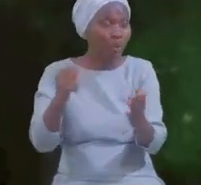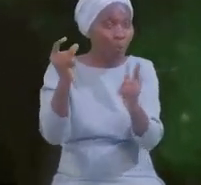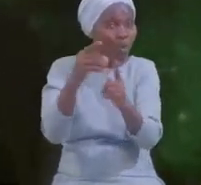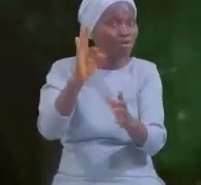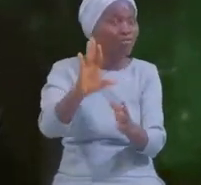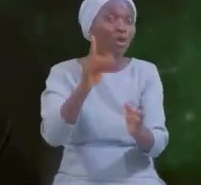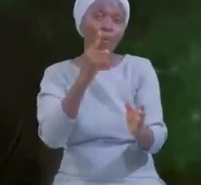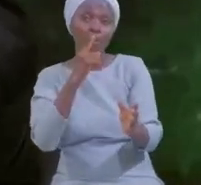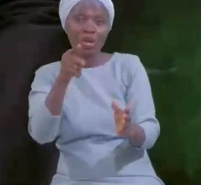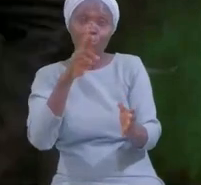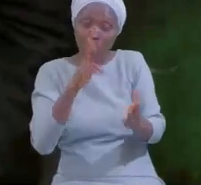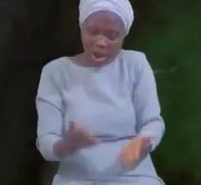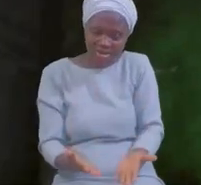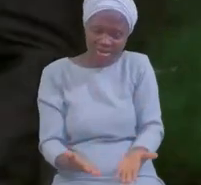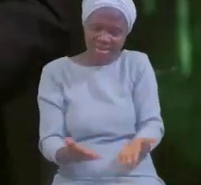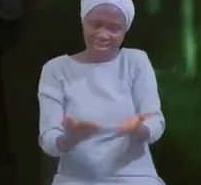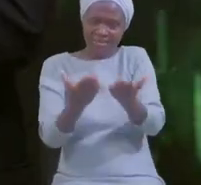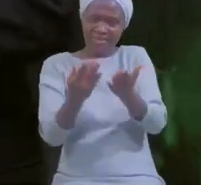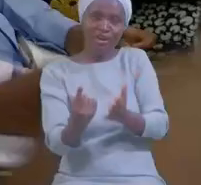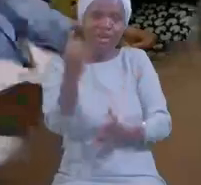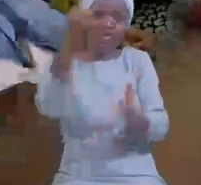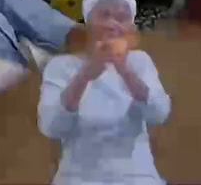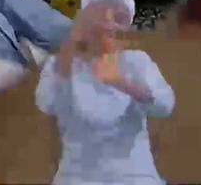êtes élevé au nom de Jésus-Christ.